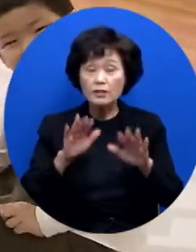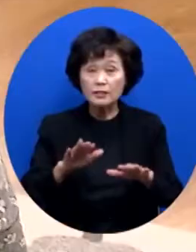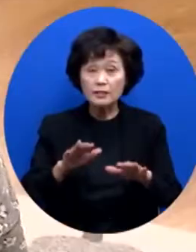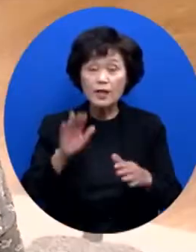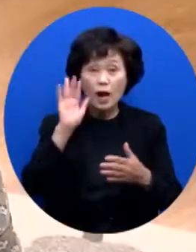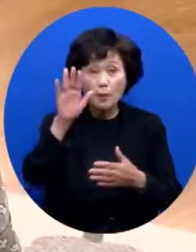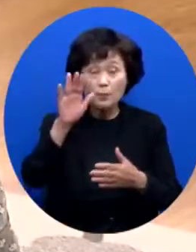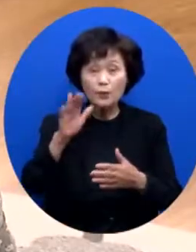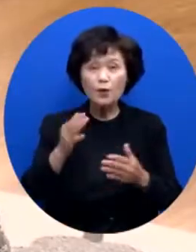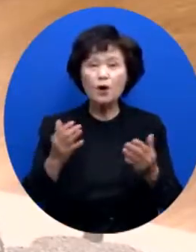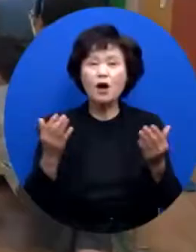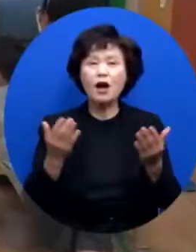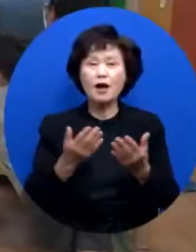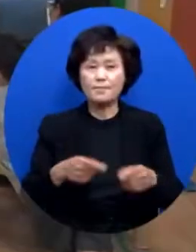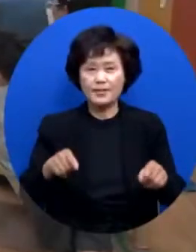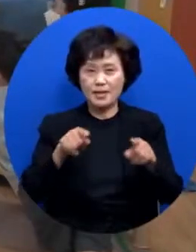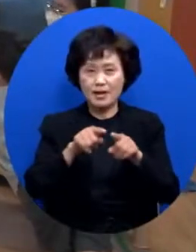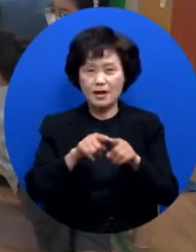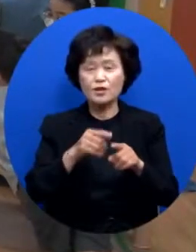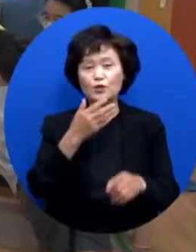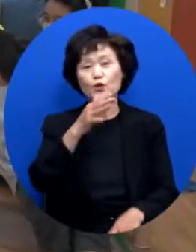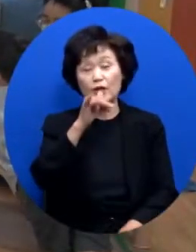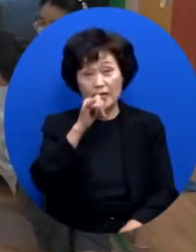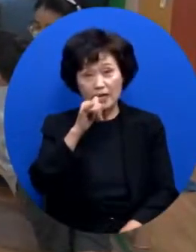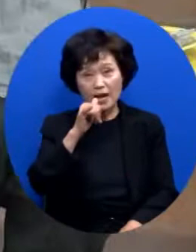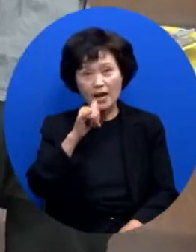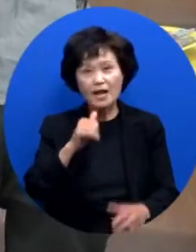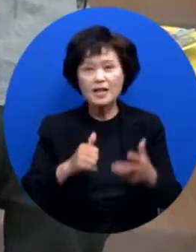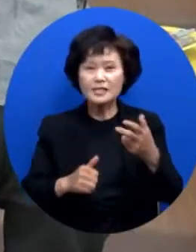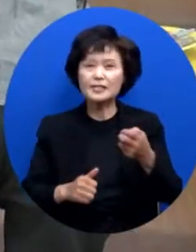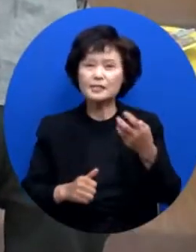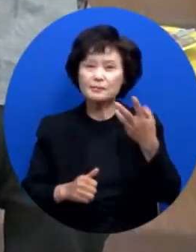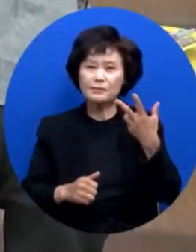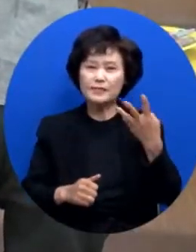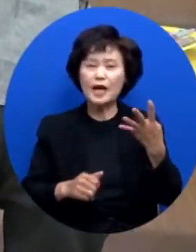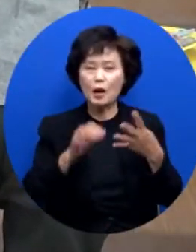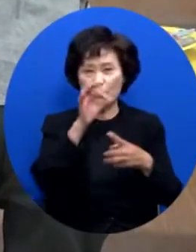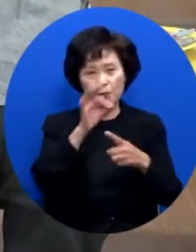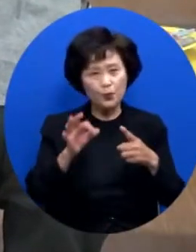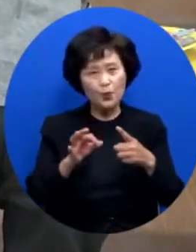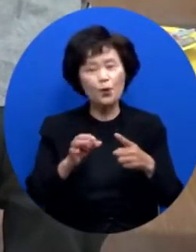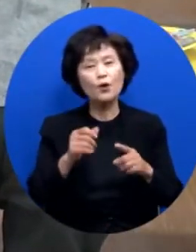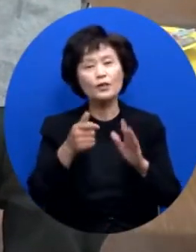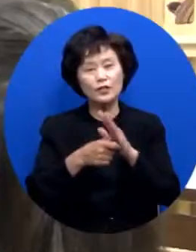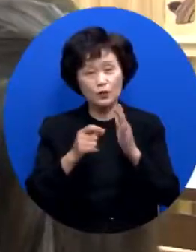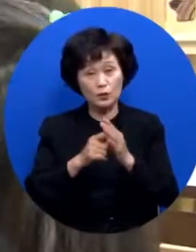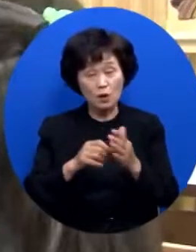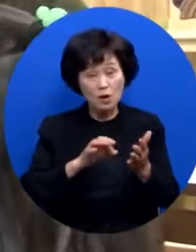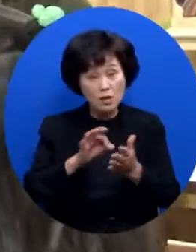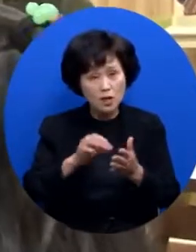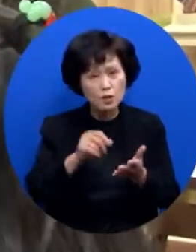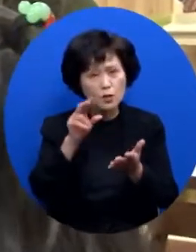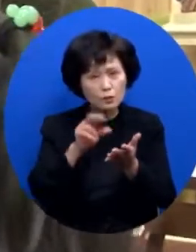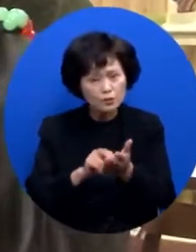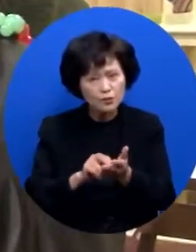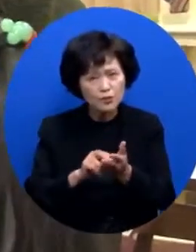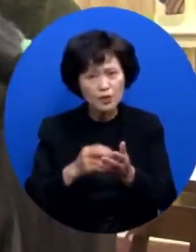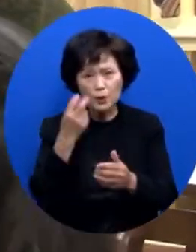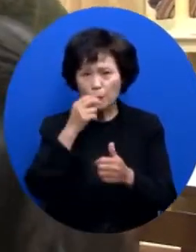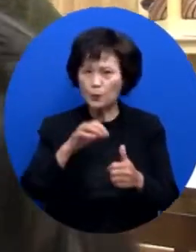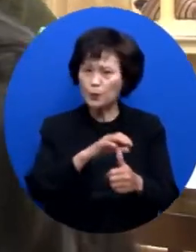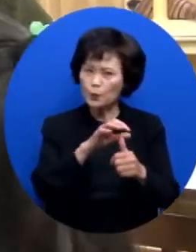있다는 응답도 74%로 매우 높게 나타난 겁니다. 재정 문제로 돌봄 사역 의향이 별로